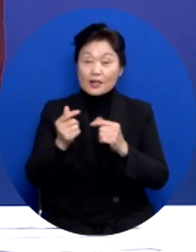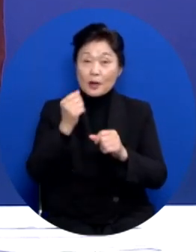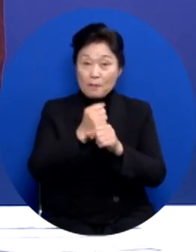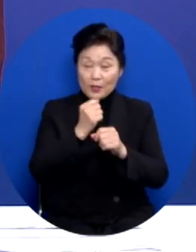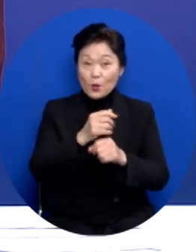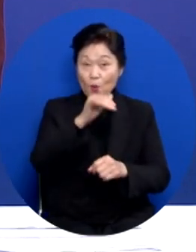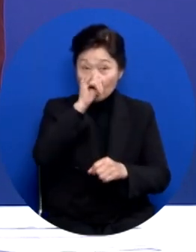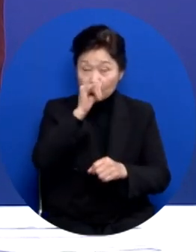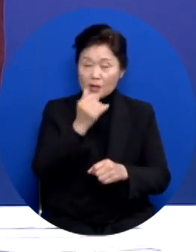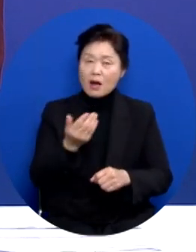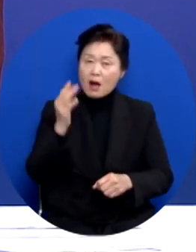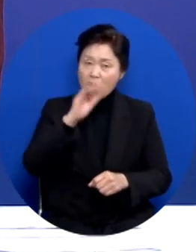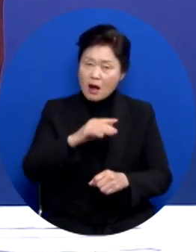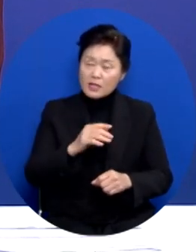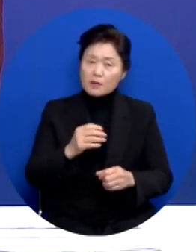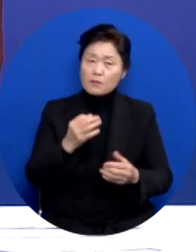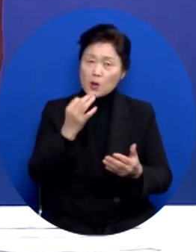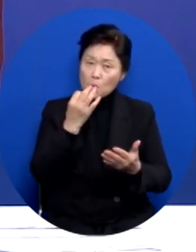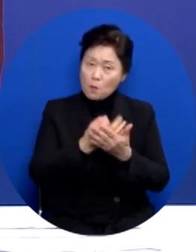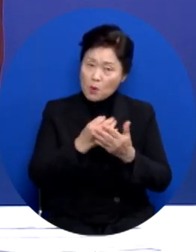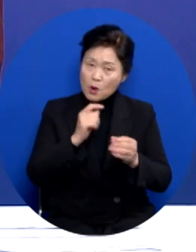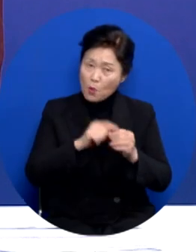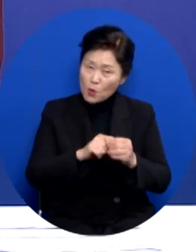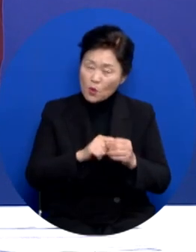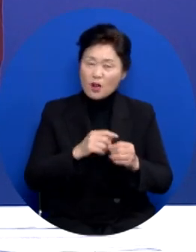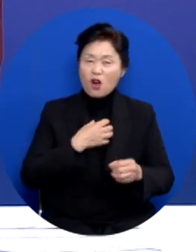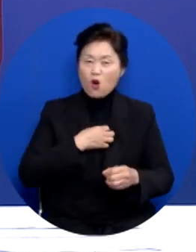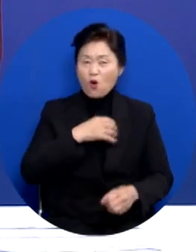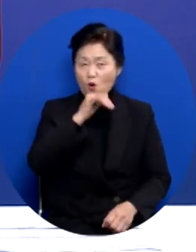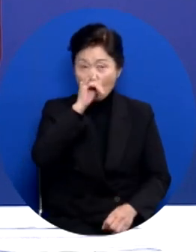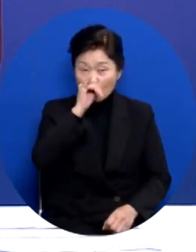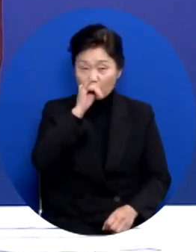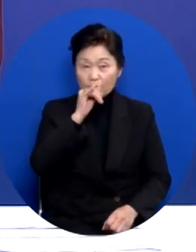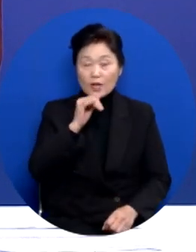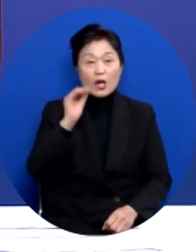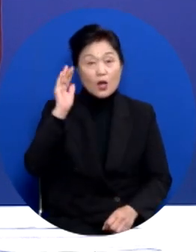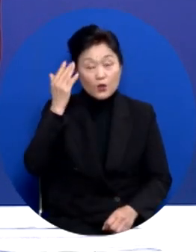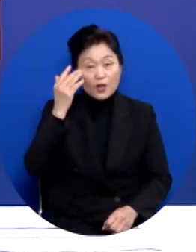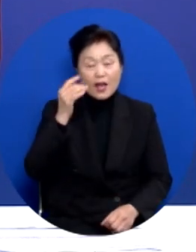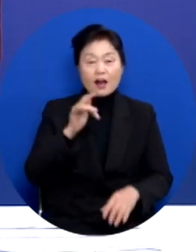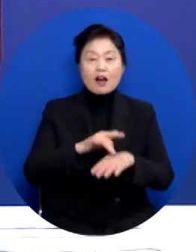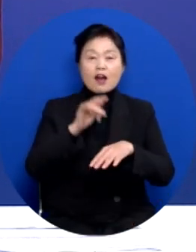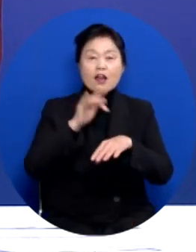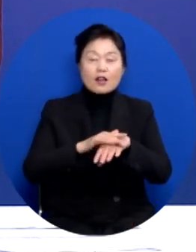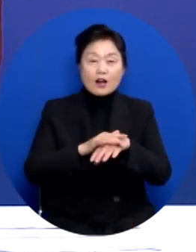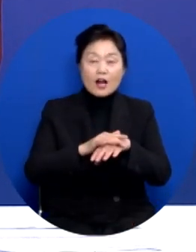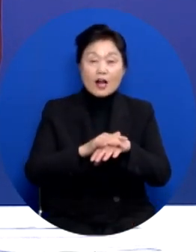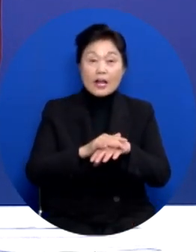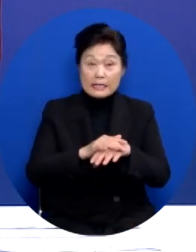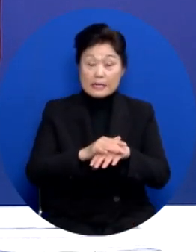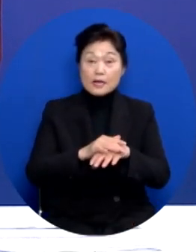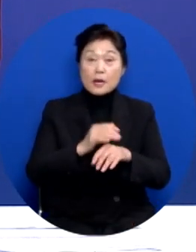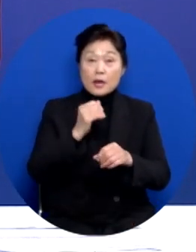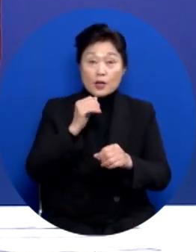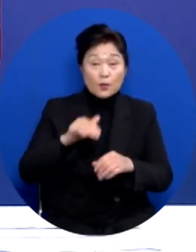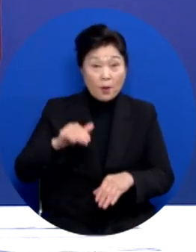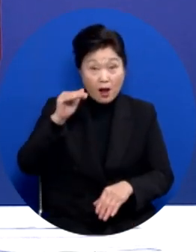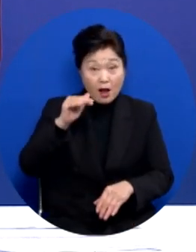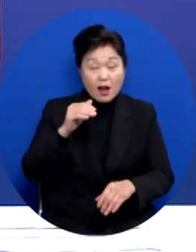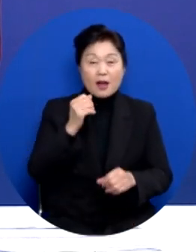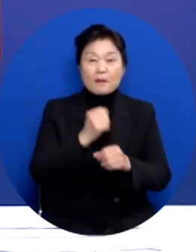있습니다. 하지만 상업적이라는 우려의 목소리도 있는데요. 최근 습관을 추적해 형성한다는 의미의 트래커를